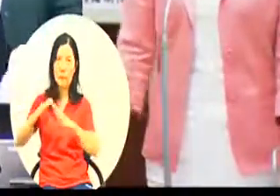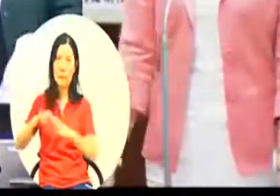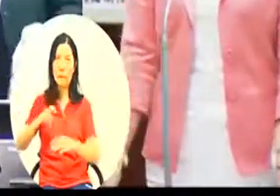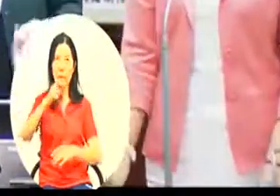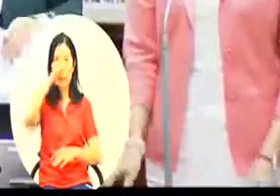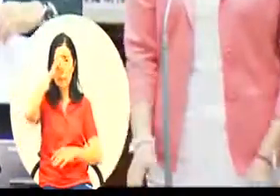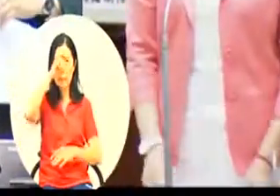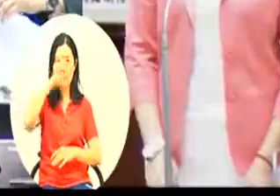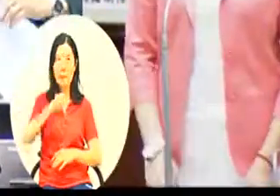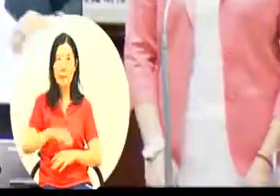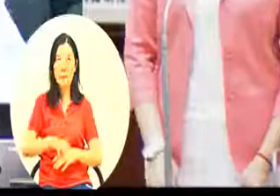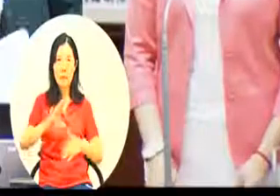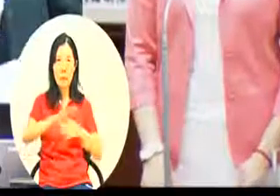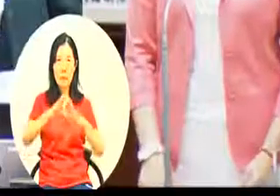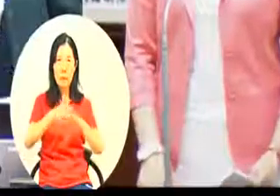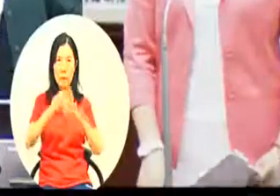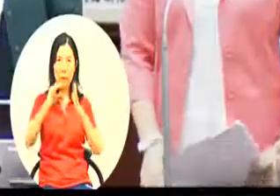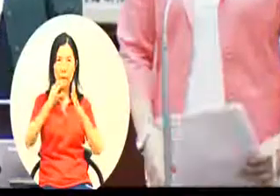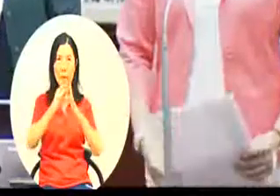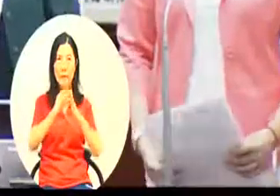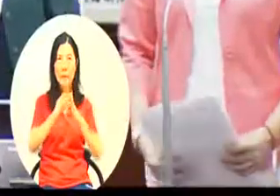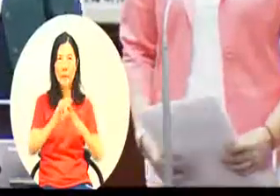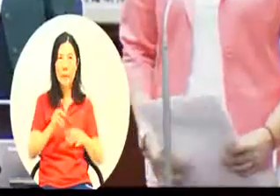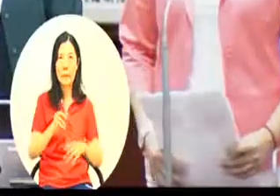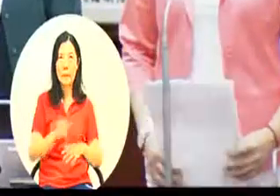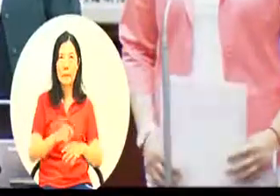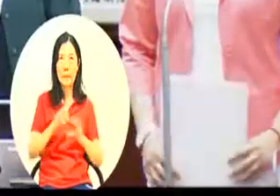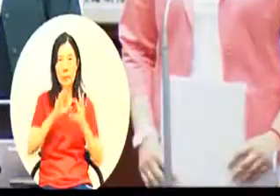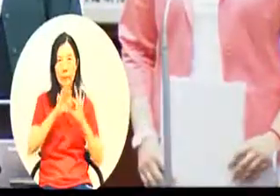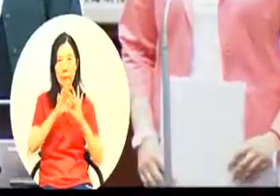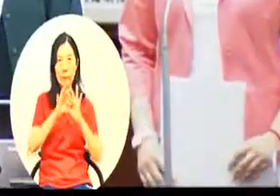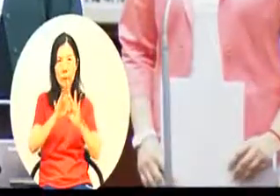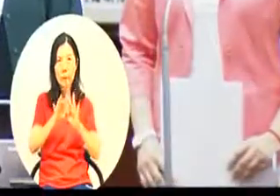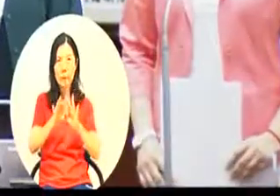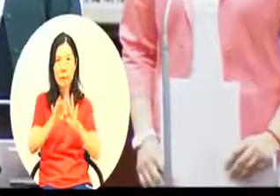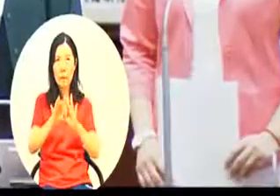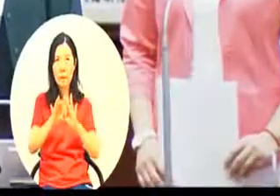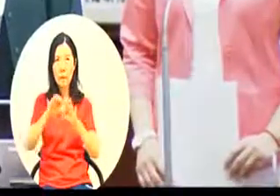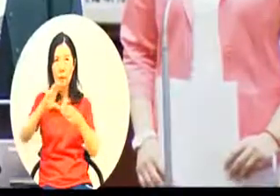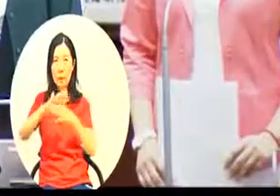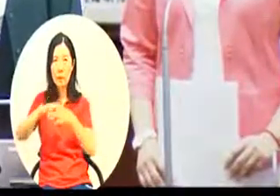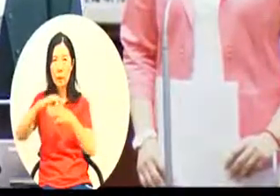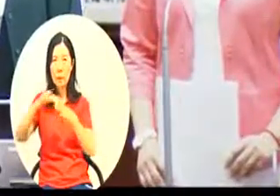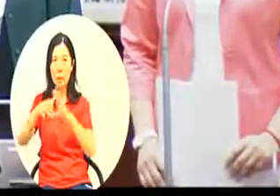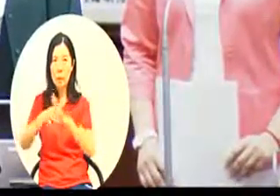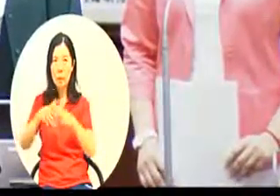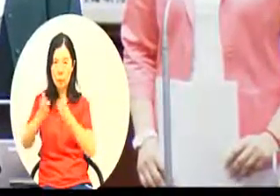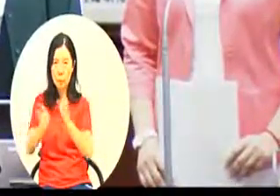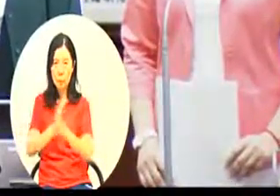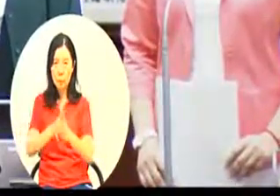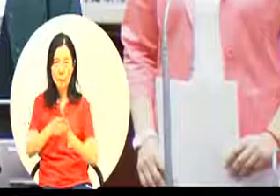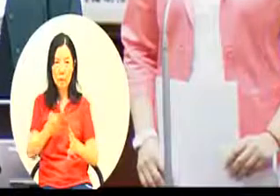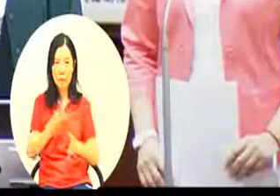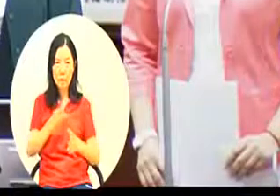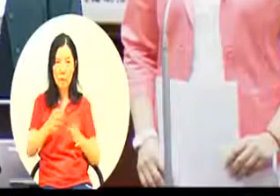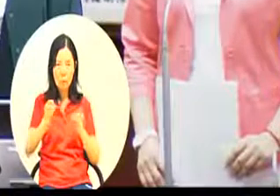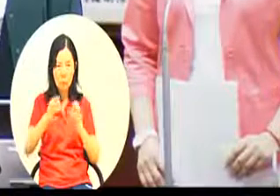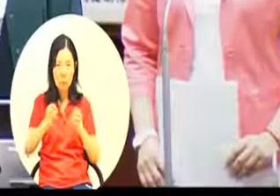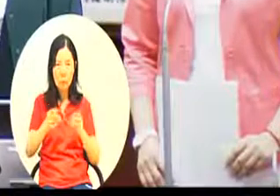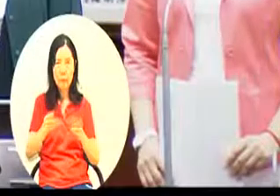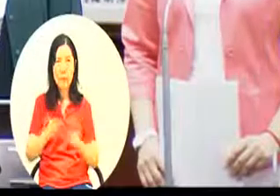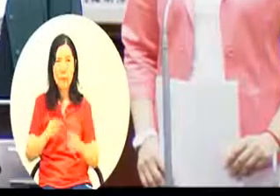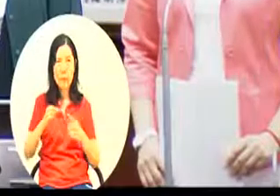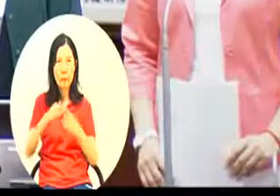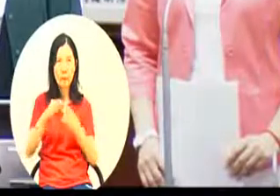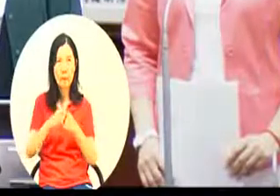望我们的文化局也继续跟我们的文化部针对这个部分来讨论。